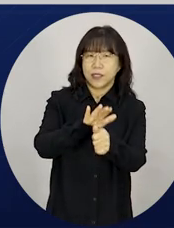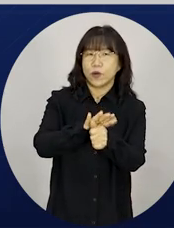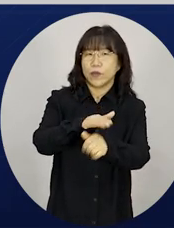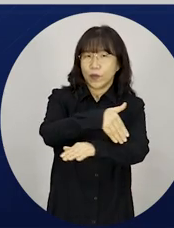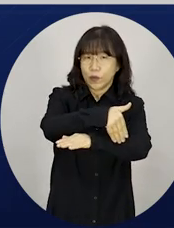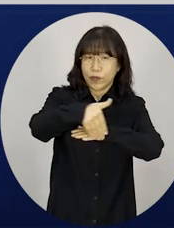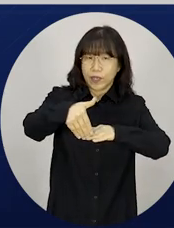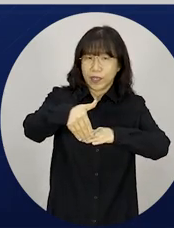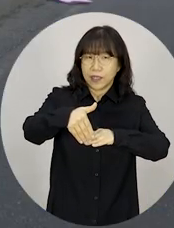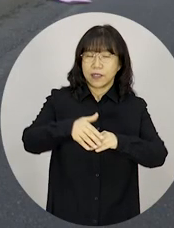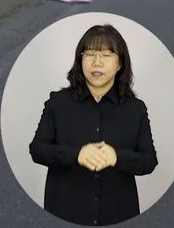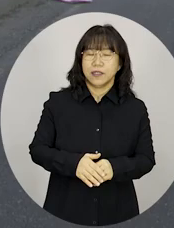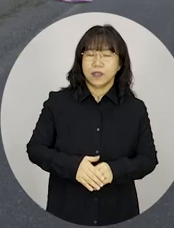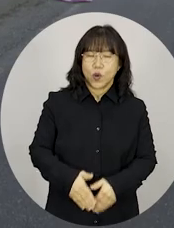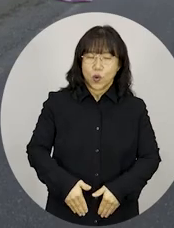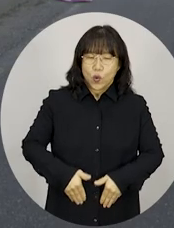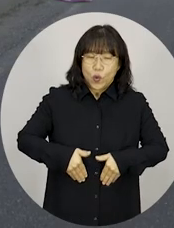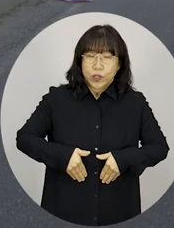지원합니다